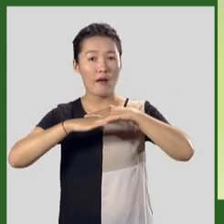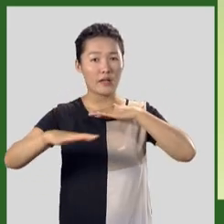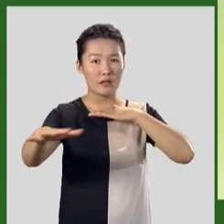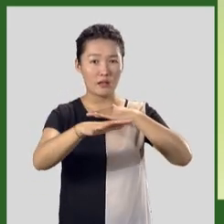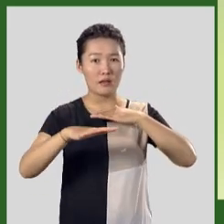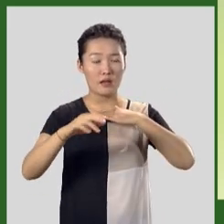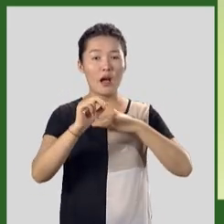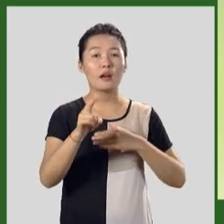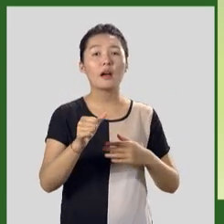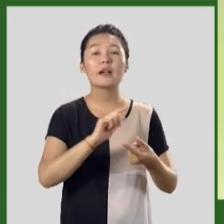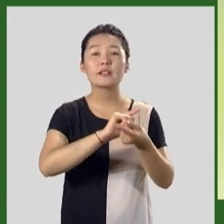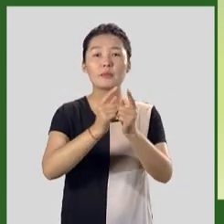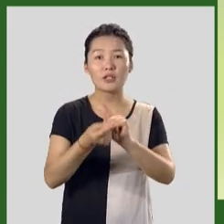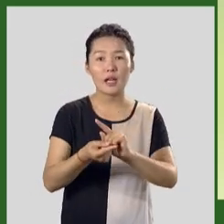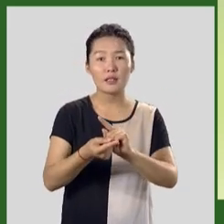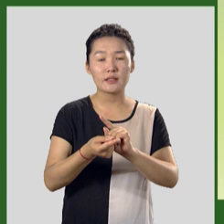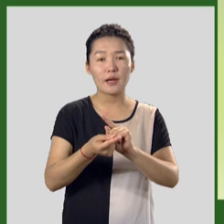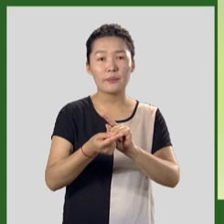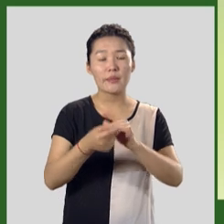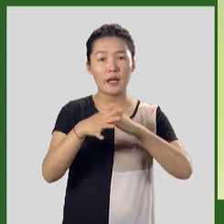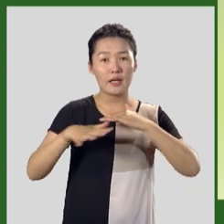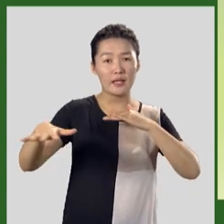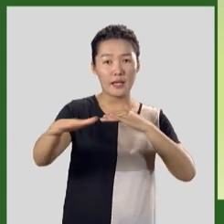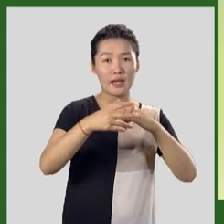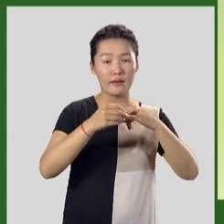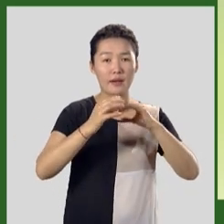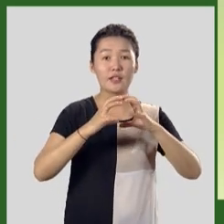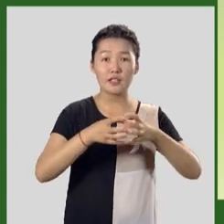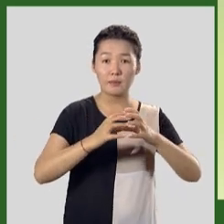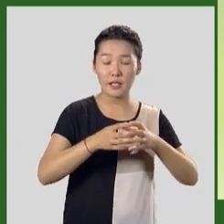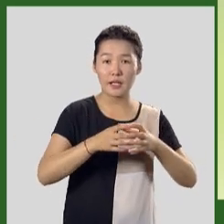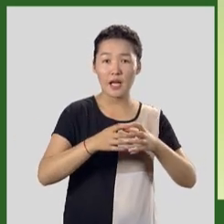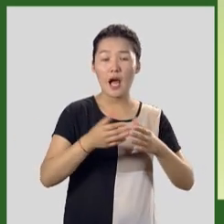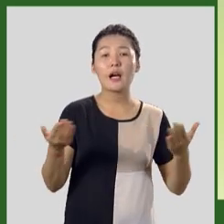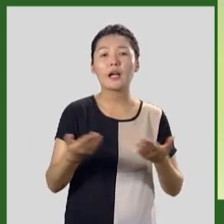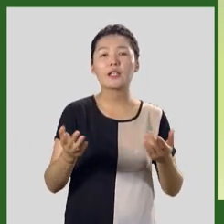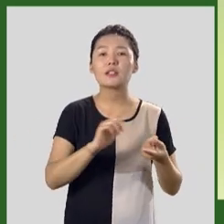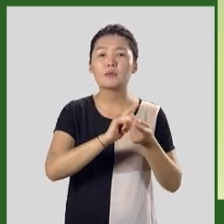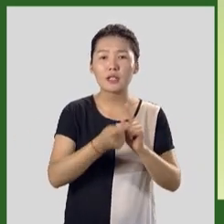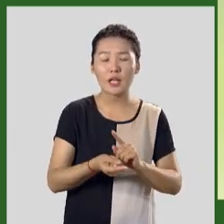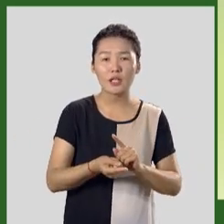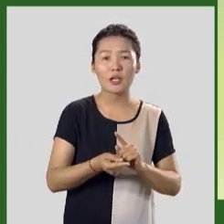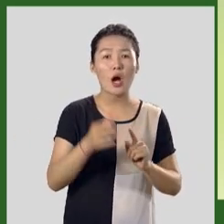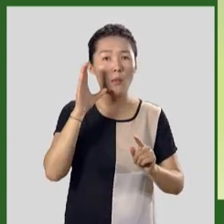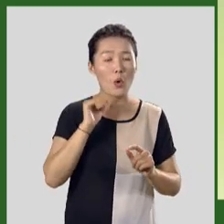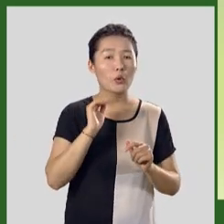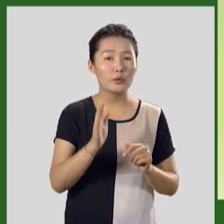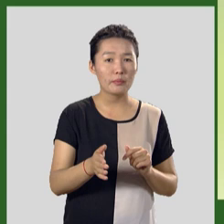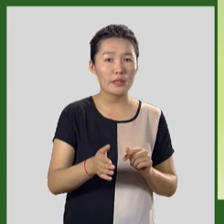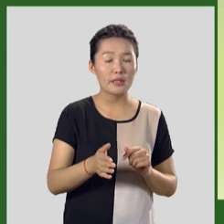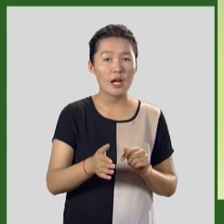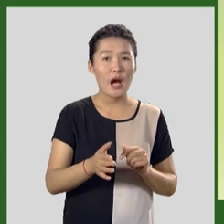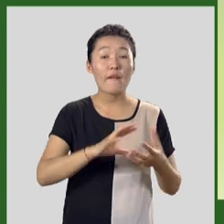как изменяется рельеф Земли, какие изменения могут произойти в результате деятельности